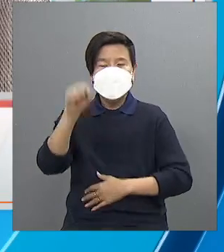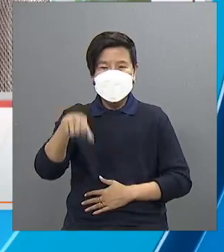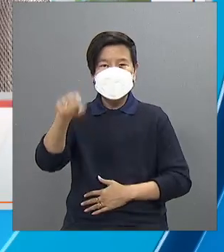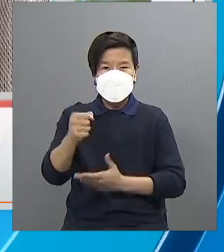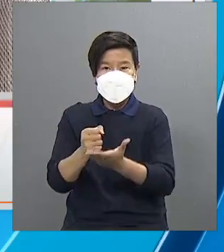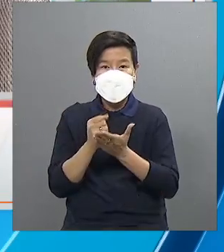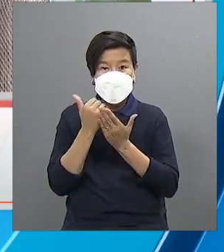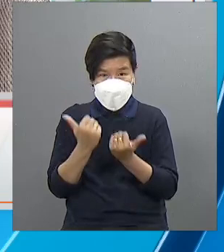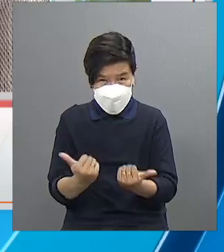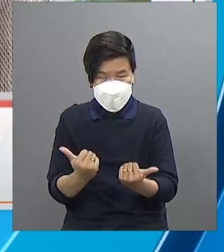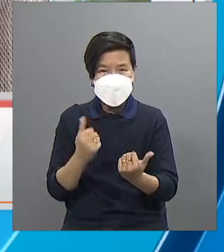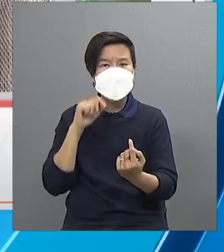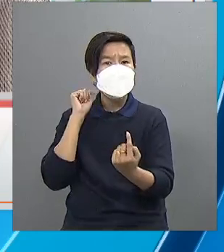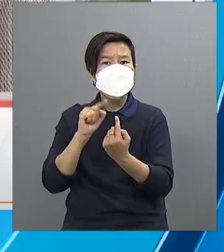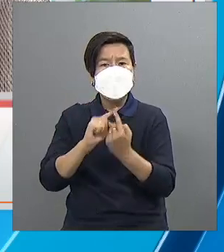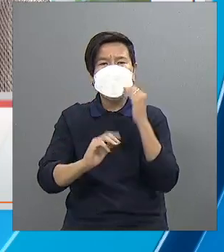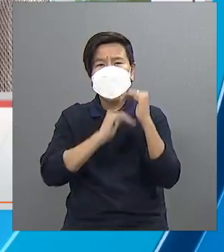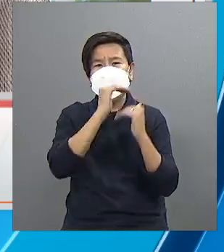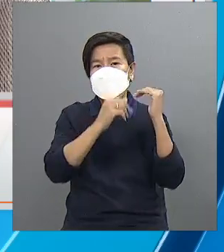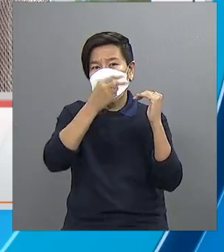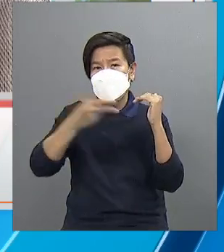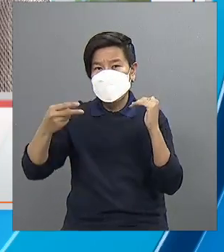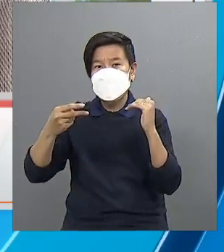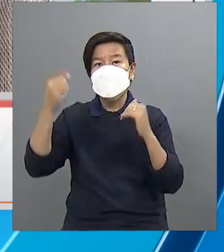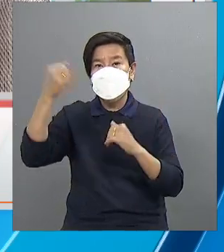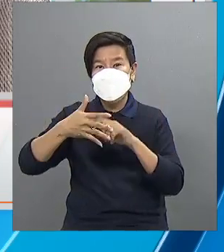เพิ่มพระสาไปอาฟาาเลยคร